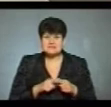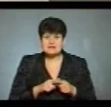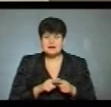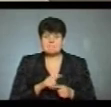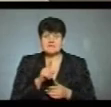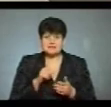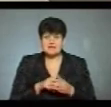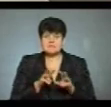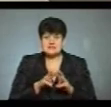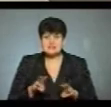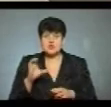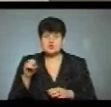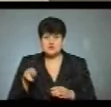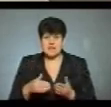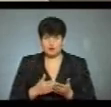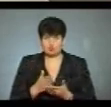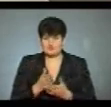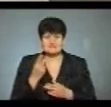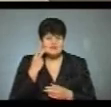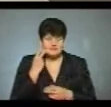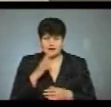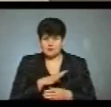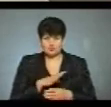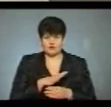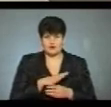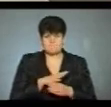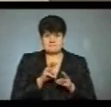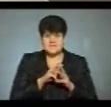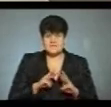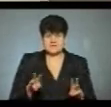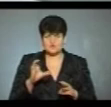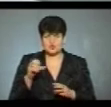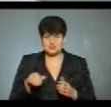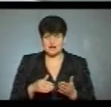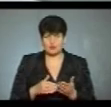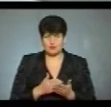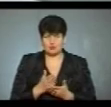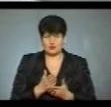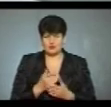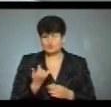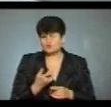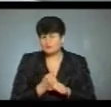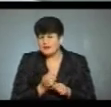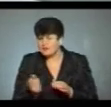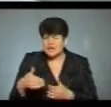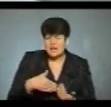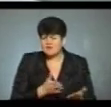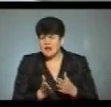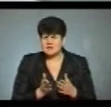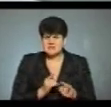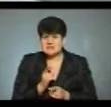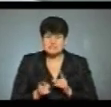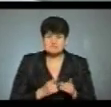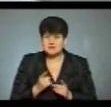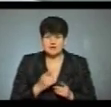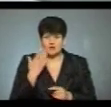Міністерства соціальної політики. Завжди було Міністерство соціальної політики і праці. Тут зробили такі реверанси, такі якісь зміни,